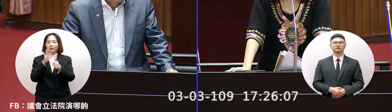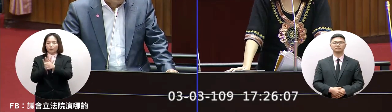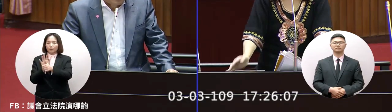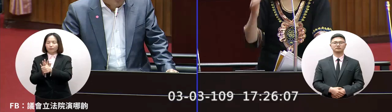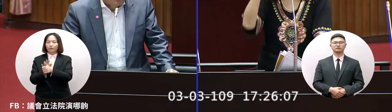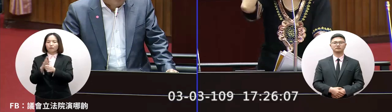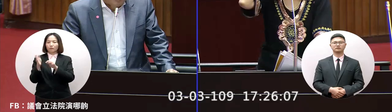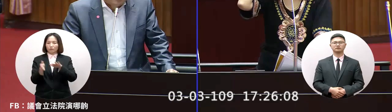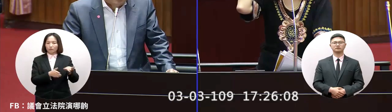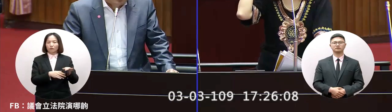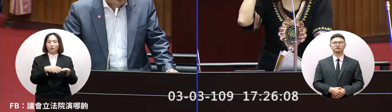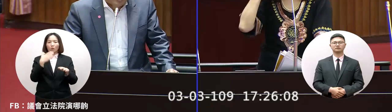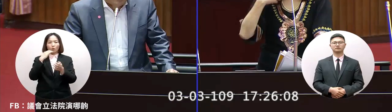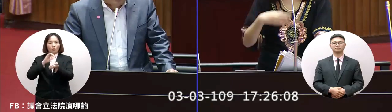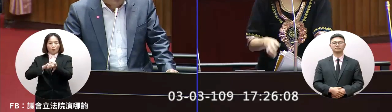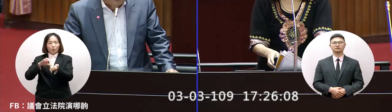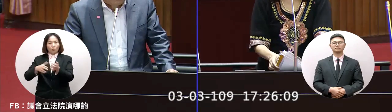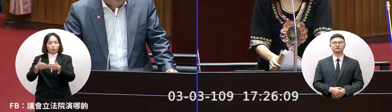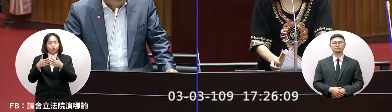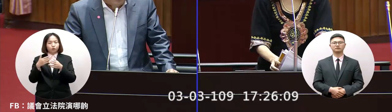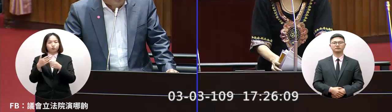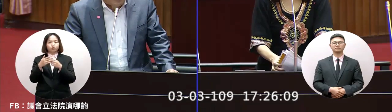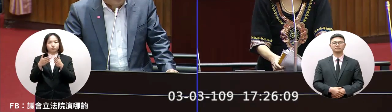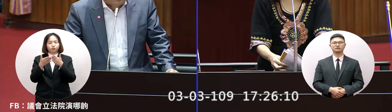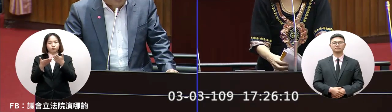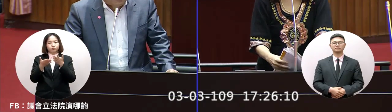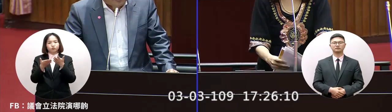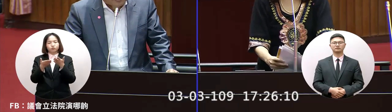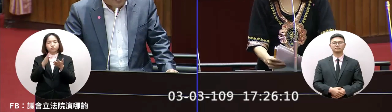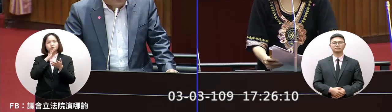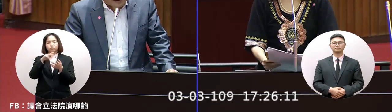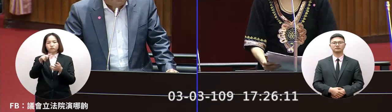分。那另外我们在医疗需要的，我们有编列了大概